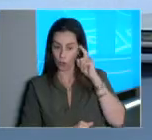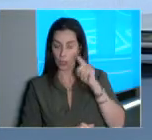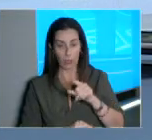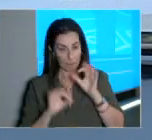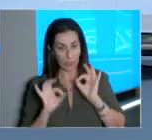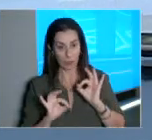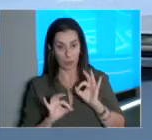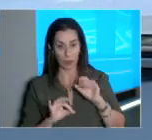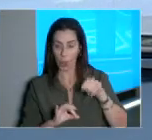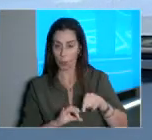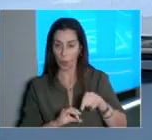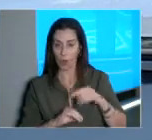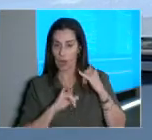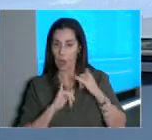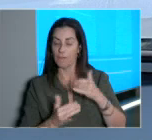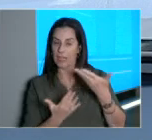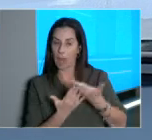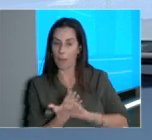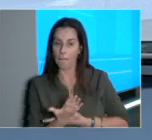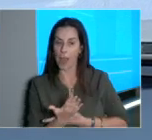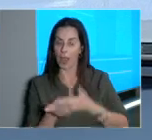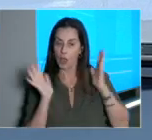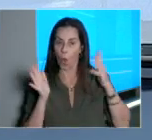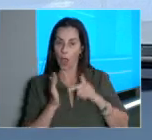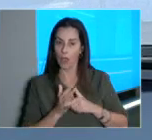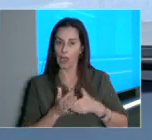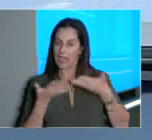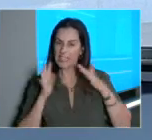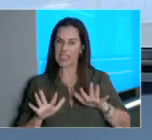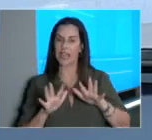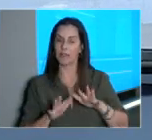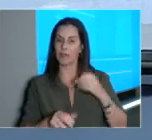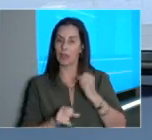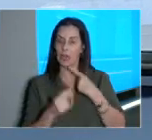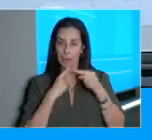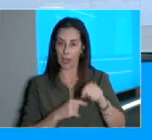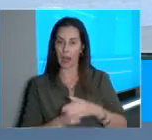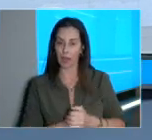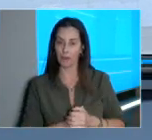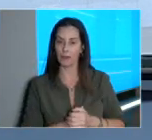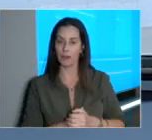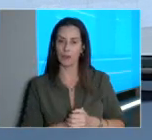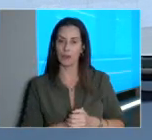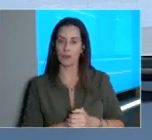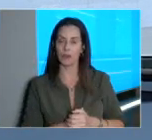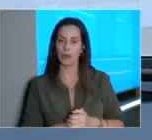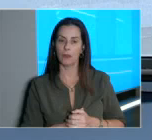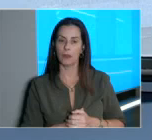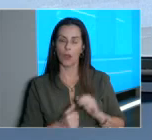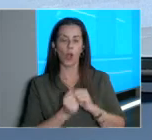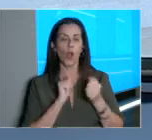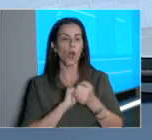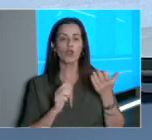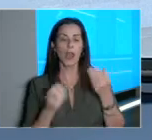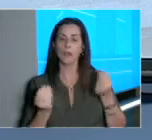שזה לגיטימי לשבת פה באולפן, להביא את המאמר הנורא הזה, הגזעני הזה, ולקיים עליו דיון? אני אגיד, אני...